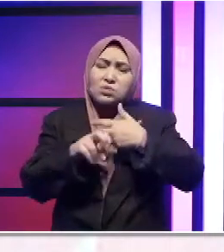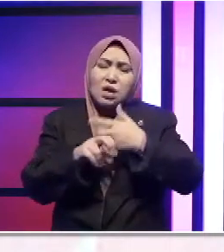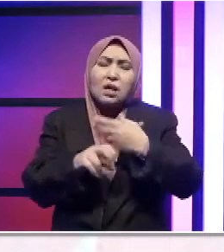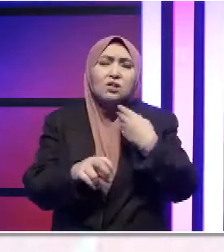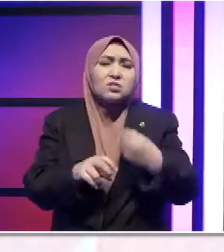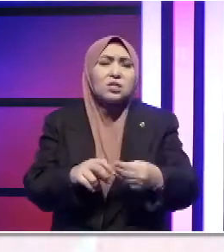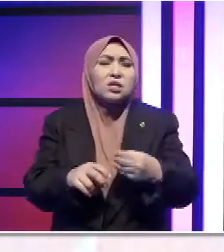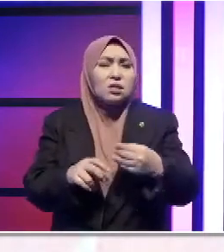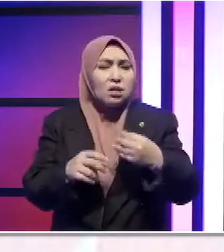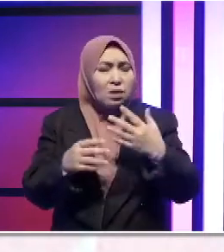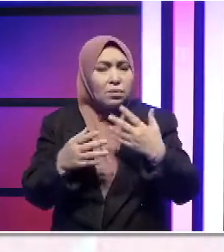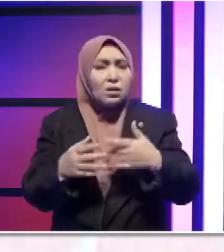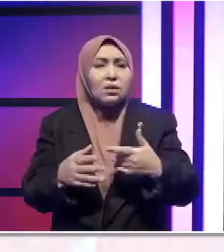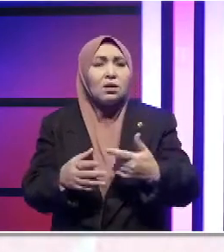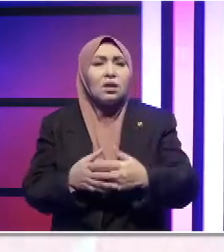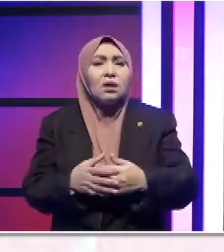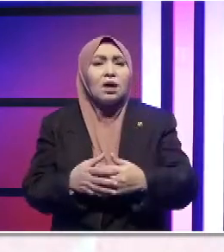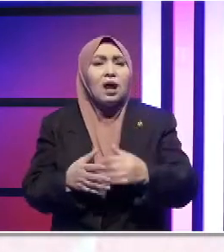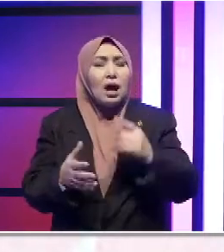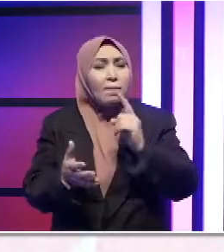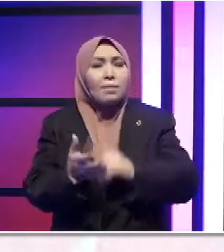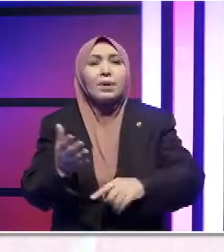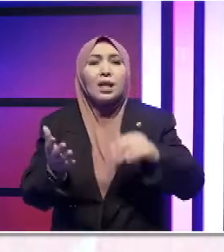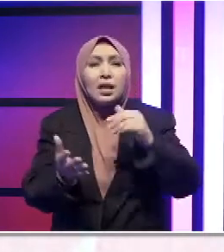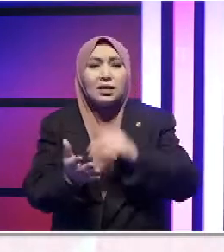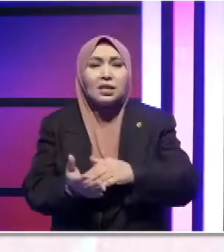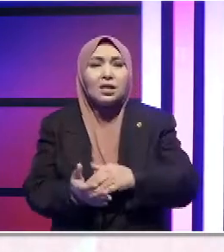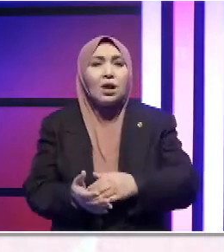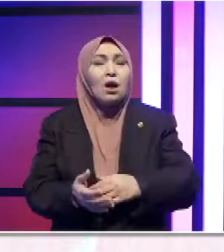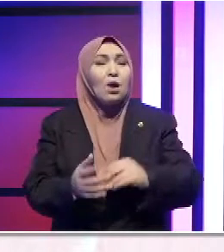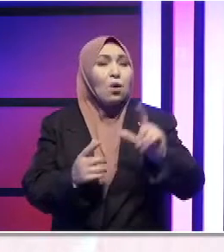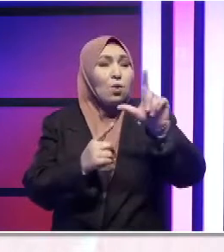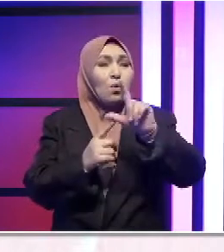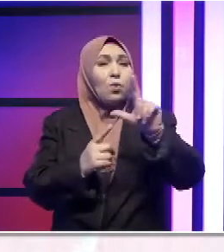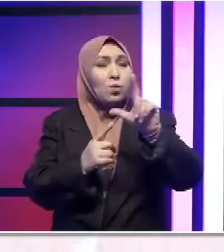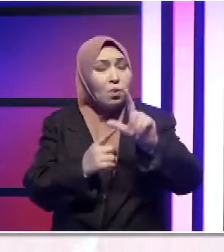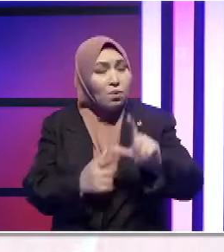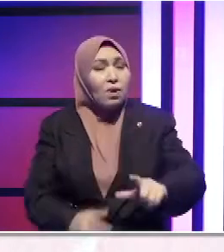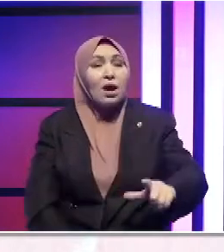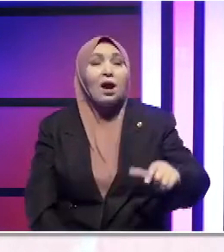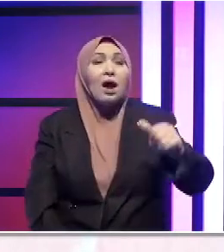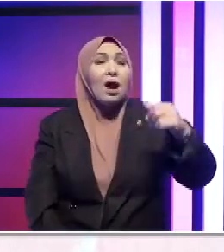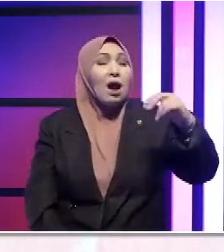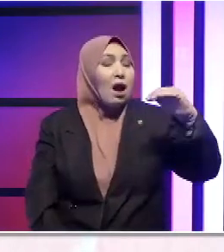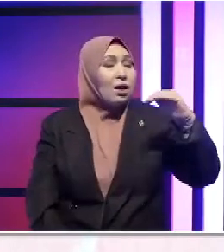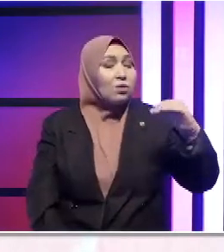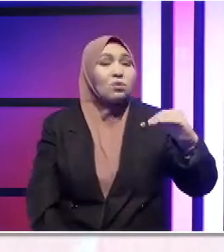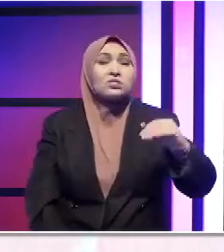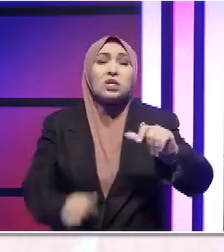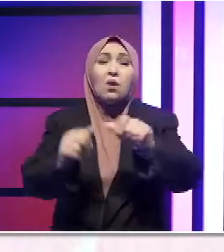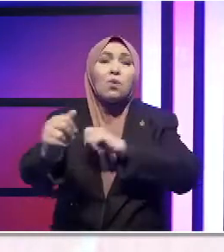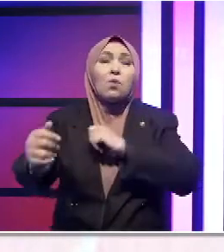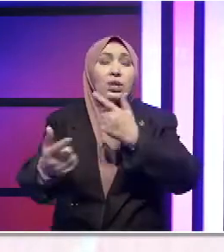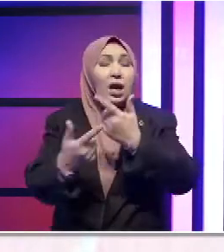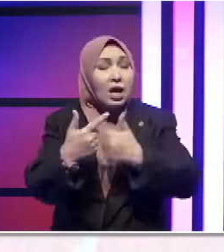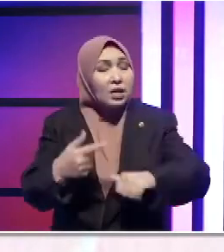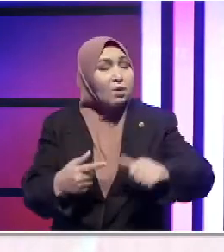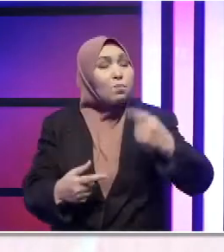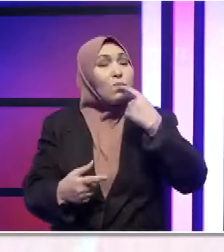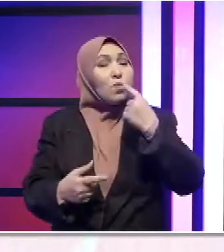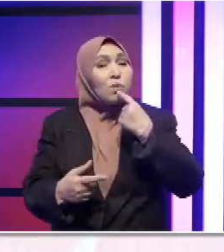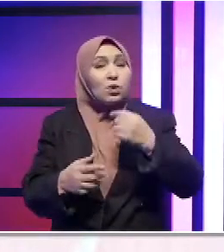sedikit sama telah sama telah wafat lagi roh itu memang huruf yang jauh mudanya paling jauh dahulu make